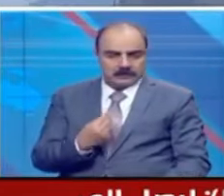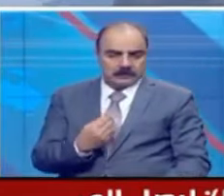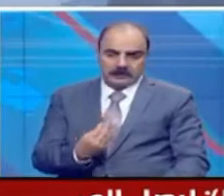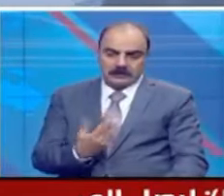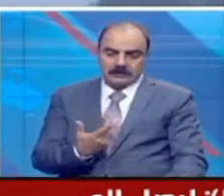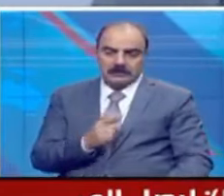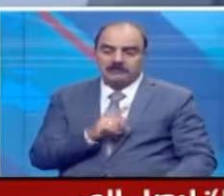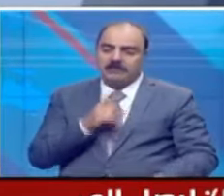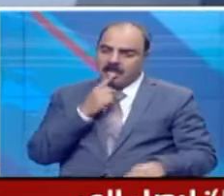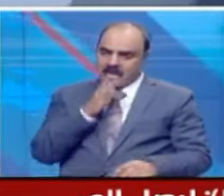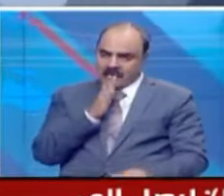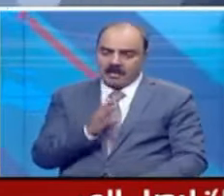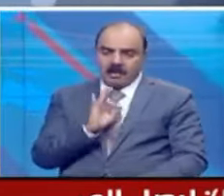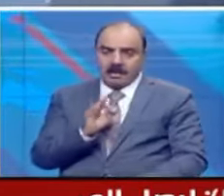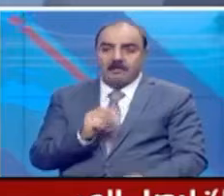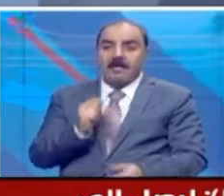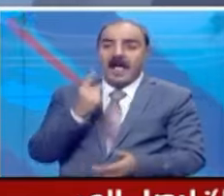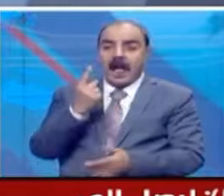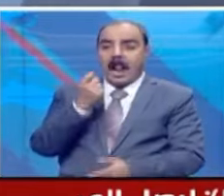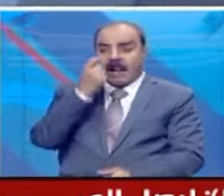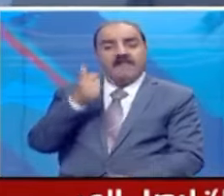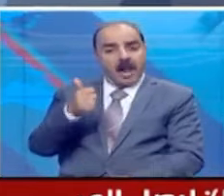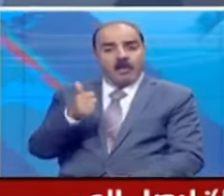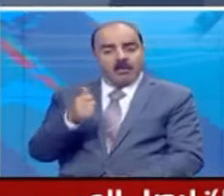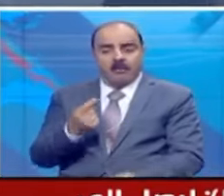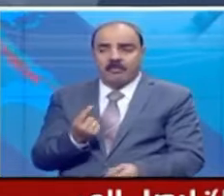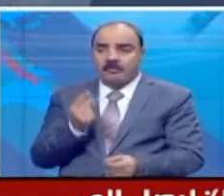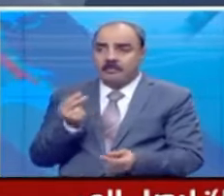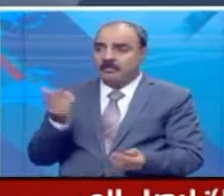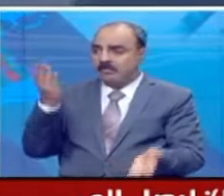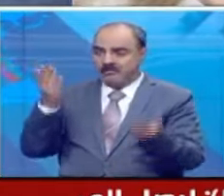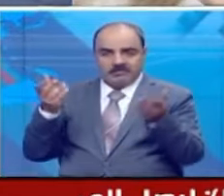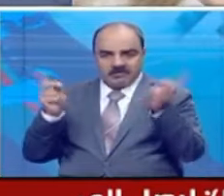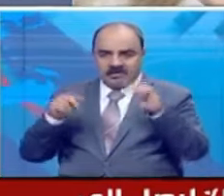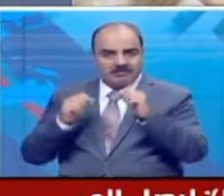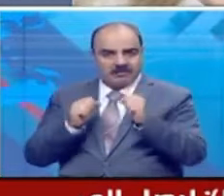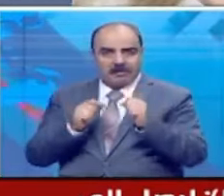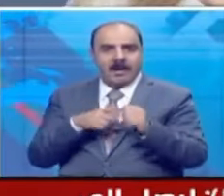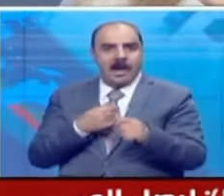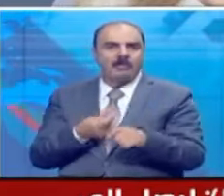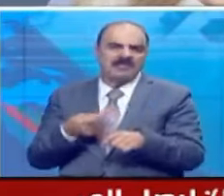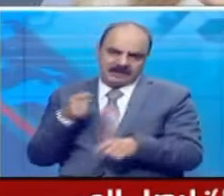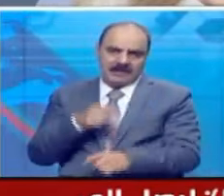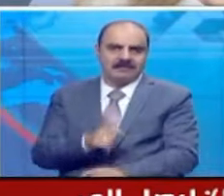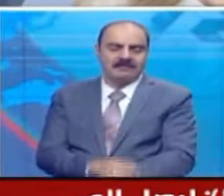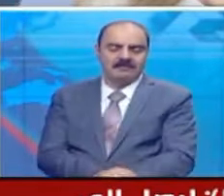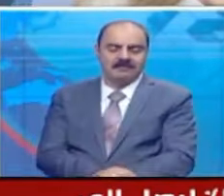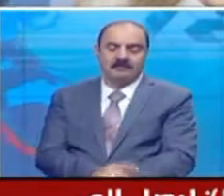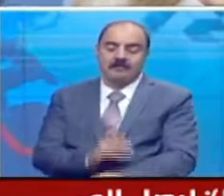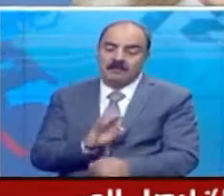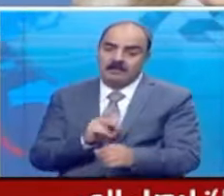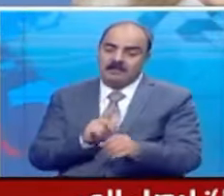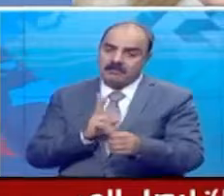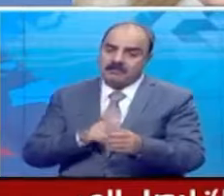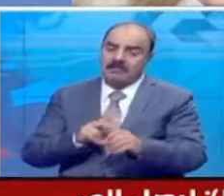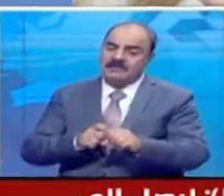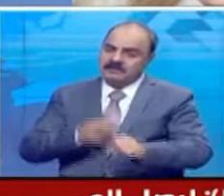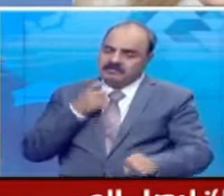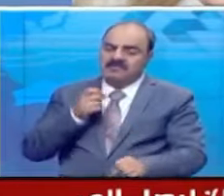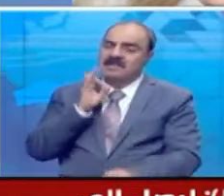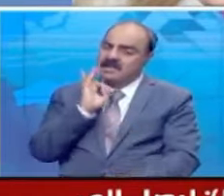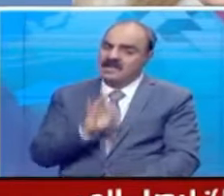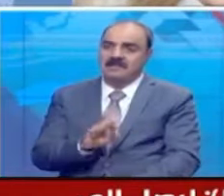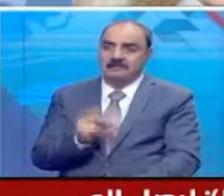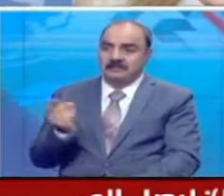كافيه، يعني برضك عشان نبقى صادقين في الوضع، يعني انا يعني اتمنى ان يكون هناك مزيد من